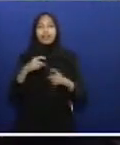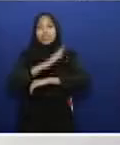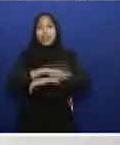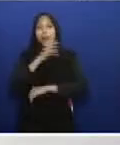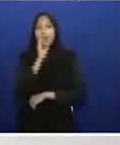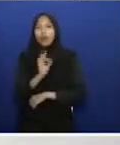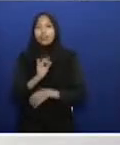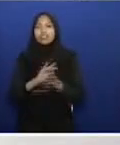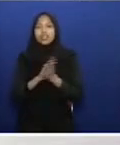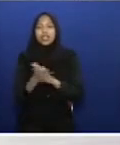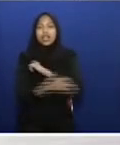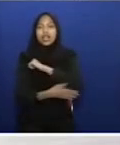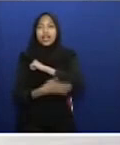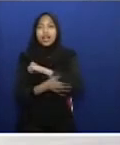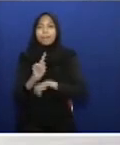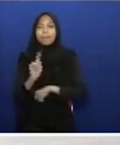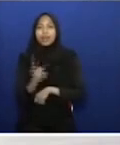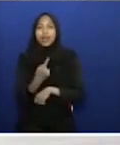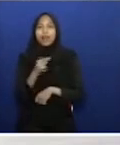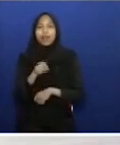Indonesia. Negara yang pertama itu adalah